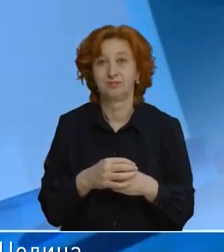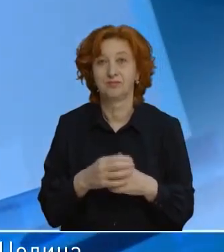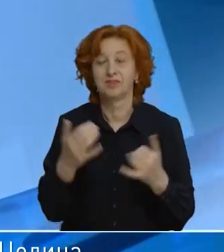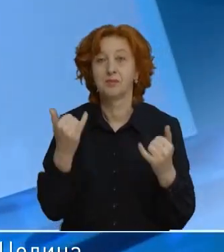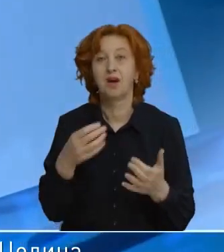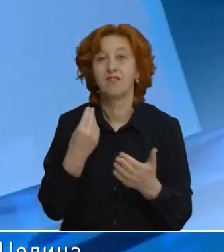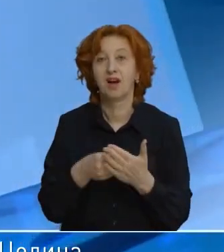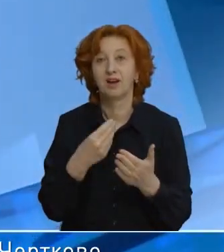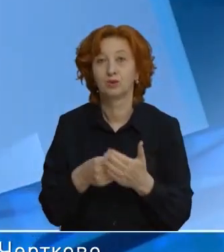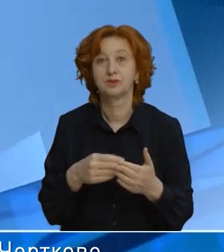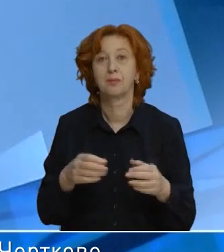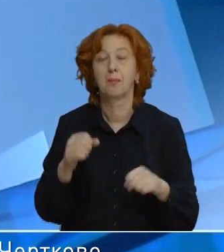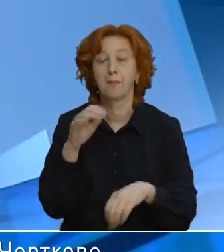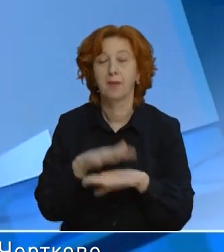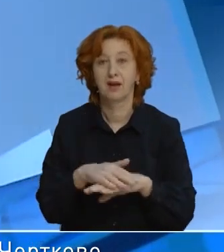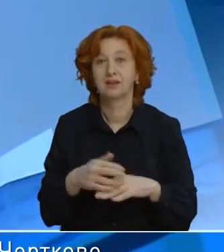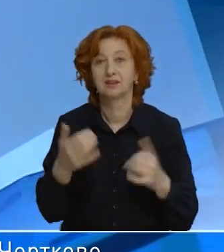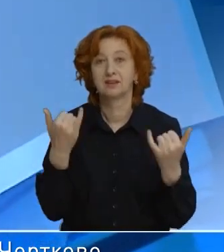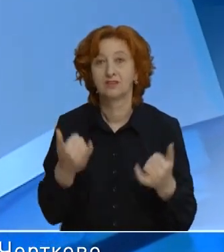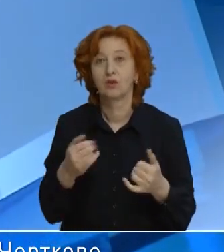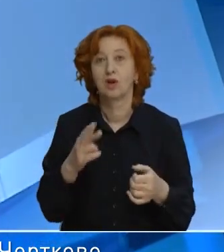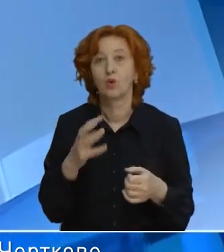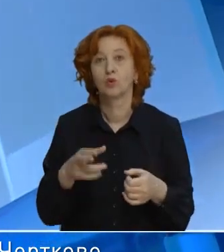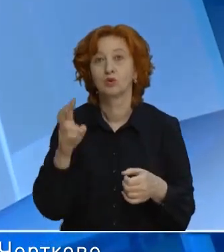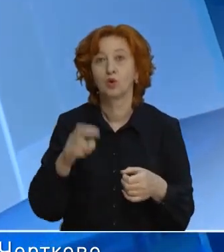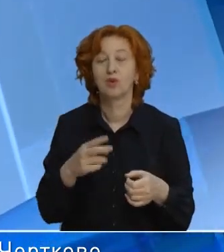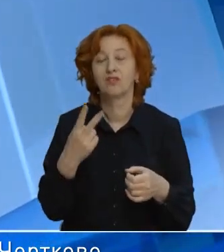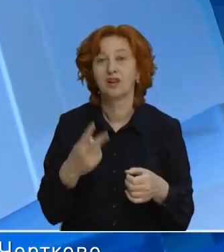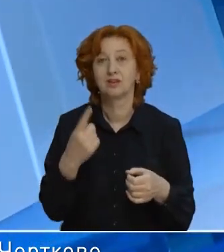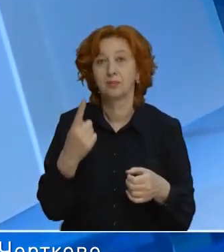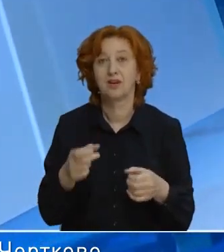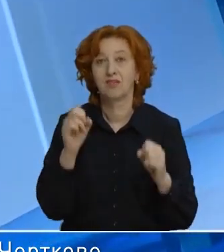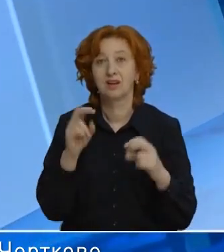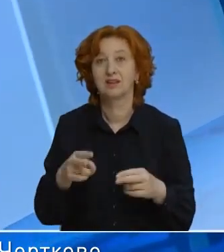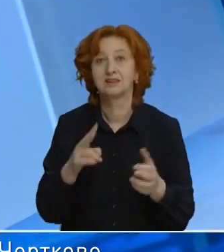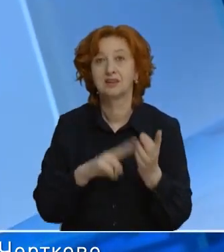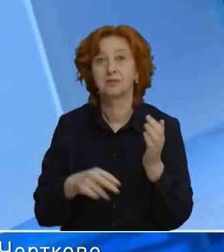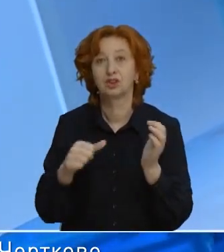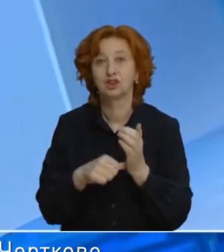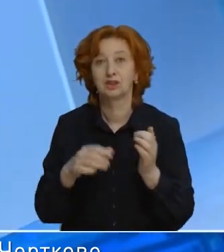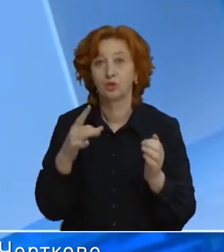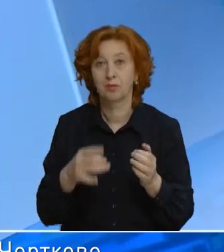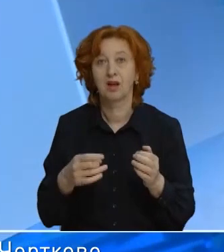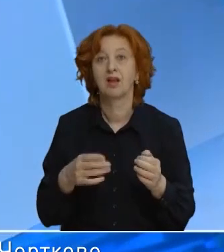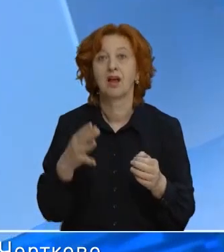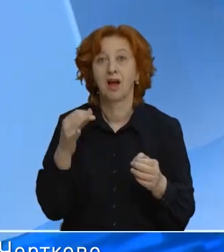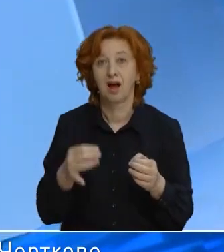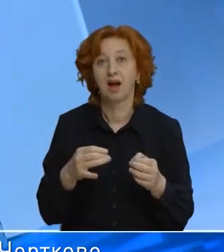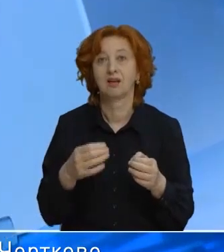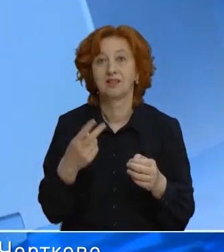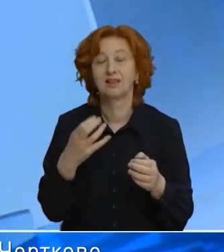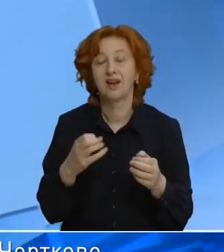Теперь о валюте. По данным Центрального банка Российской Федерации, курс доллара на 21 апреля 76 рублей 1 копейка,